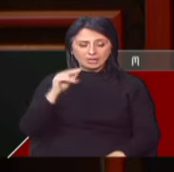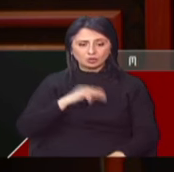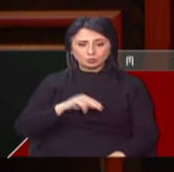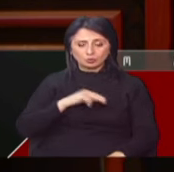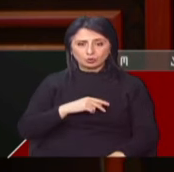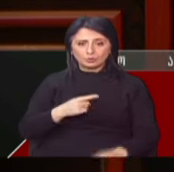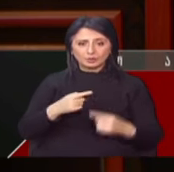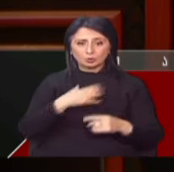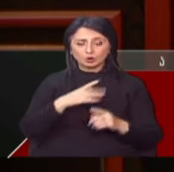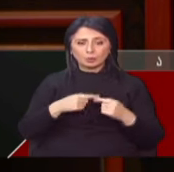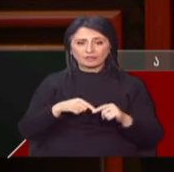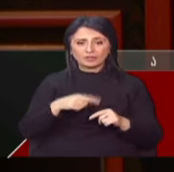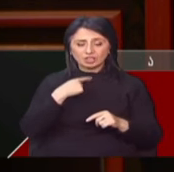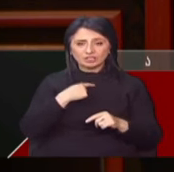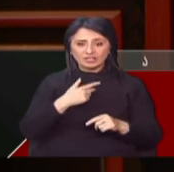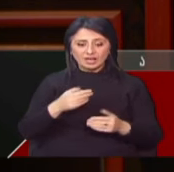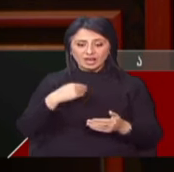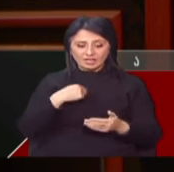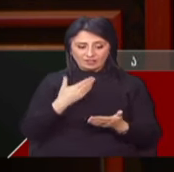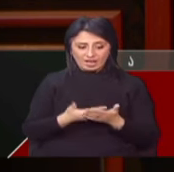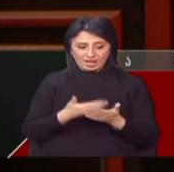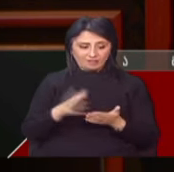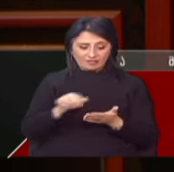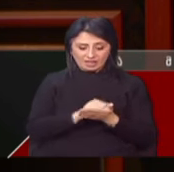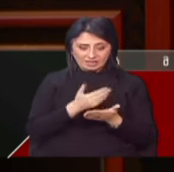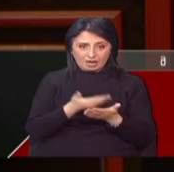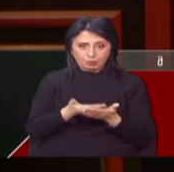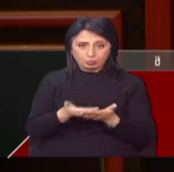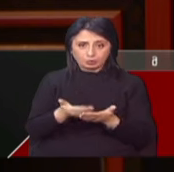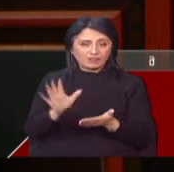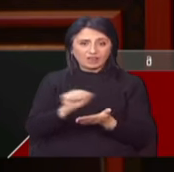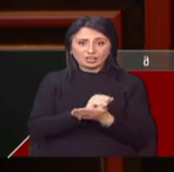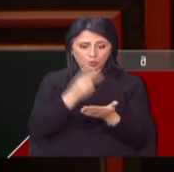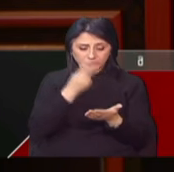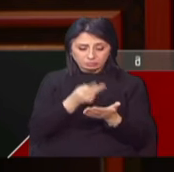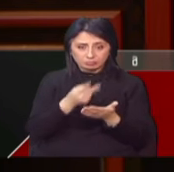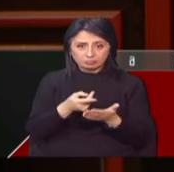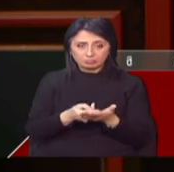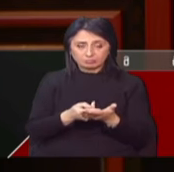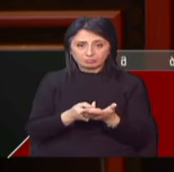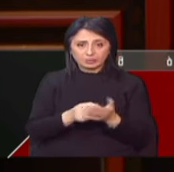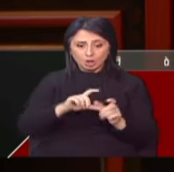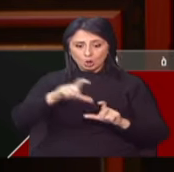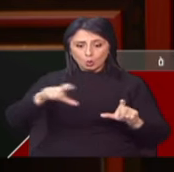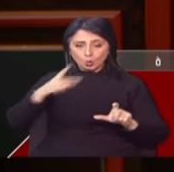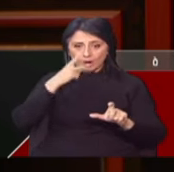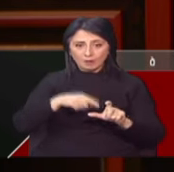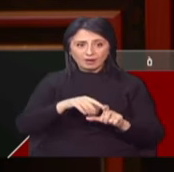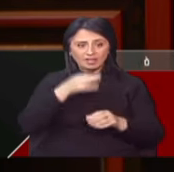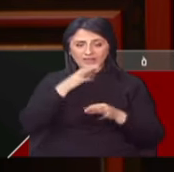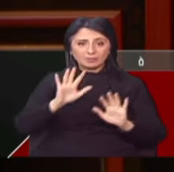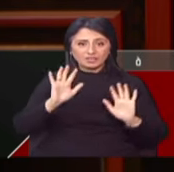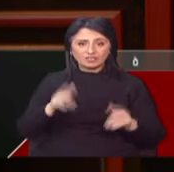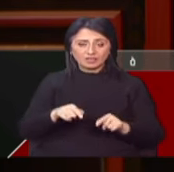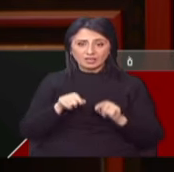ușură bisacios mi s-a gândit de vorbă. Ce înscrit ar să vuli. Cu ala sabutis, cu ala documentis, cu ala rukis mihedvit. Ne